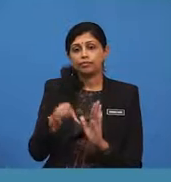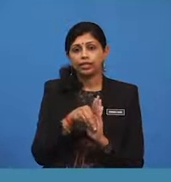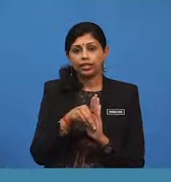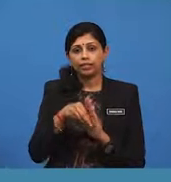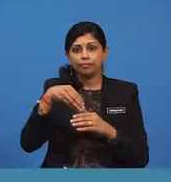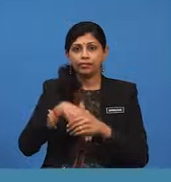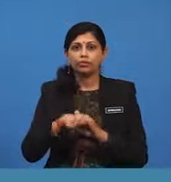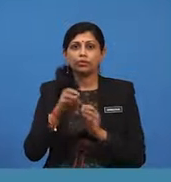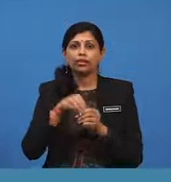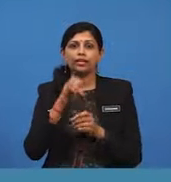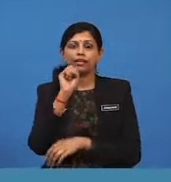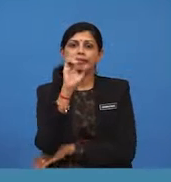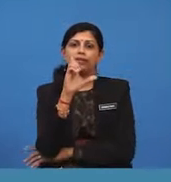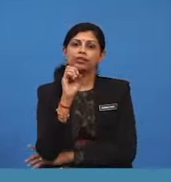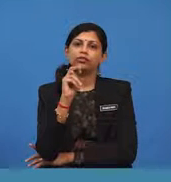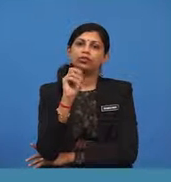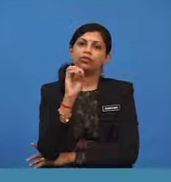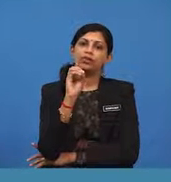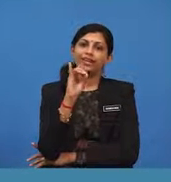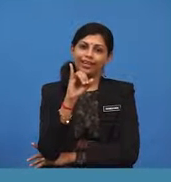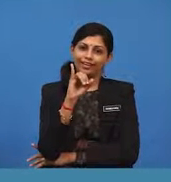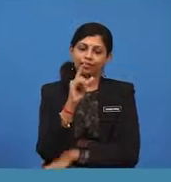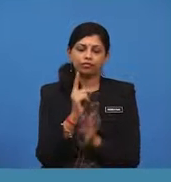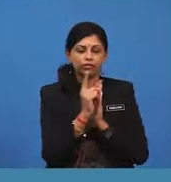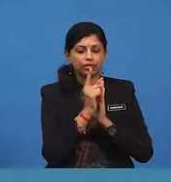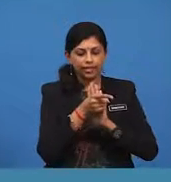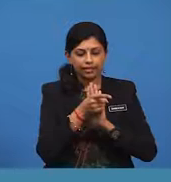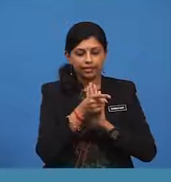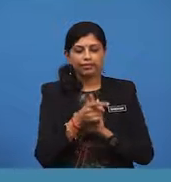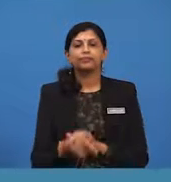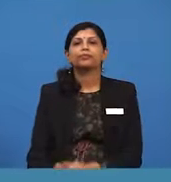sebagai contoh, jarum galvanometer terpesong ke kanan.